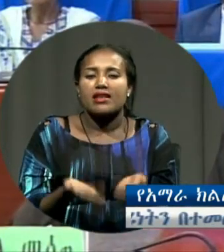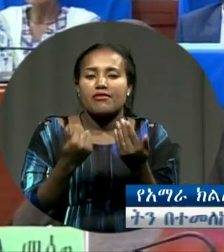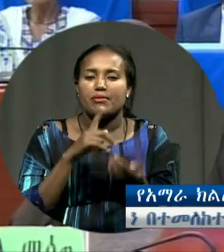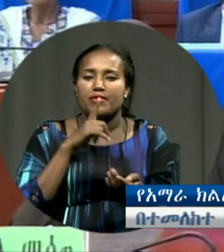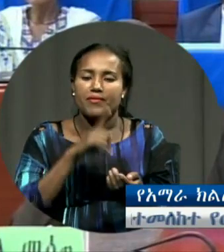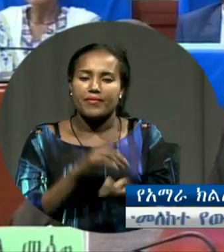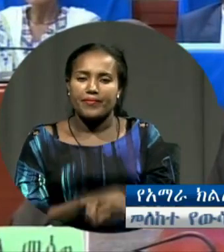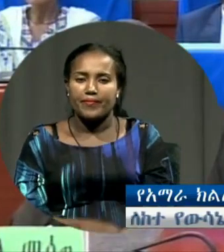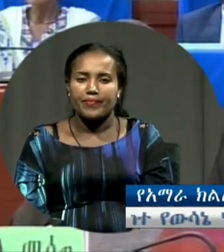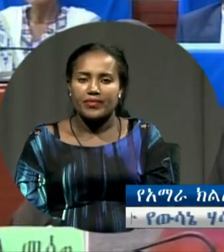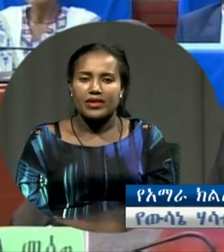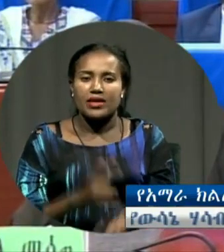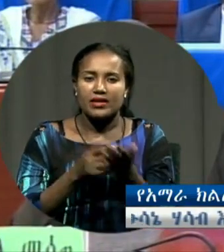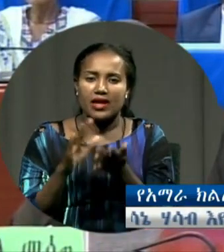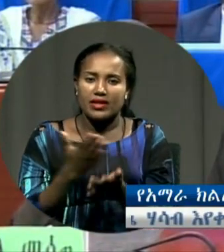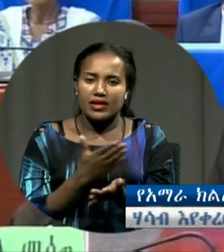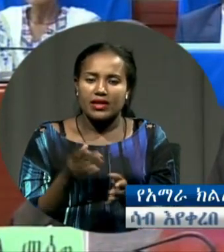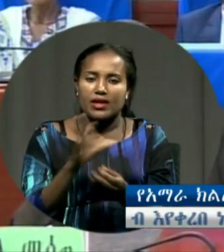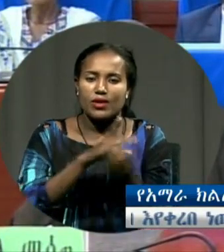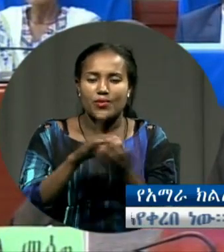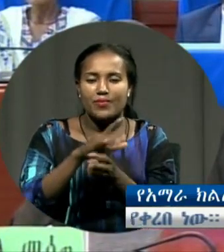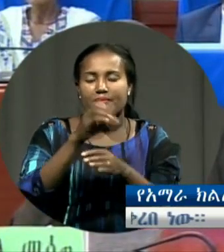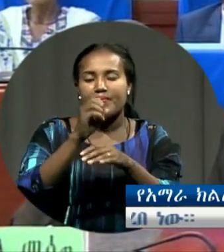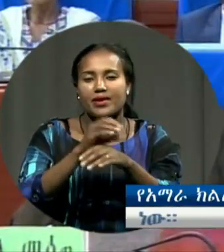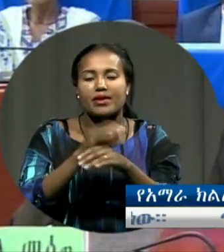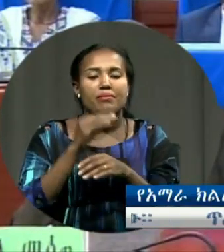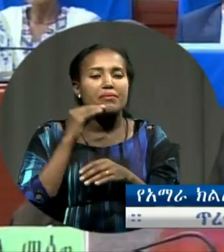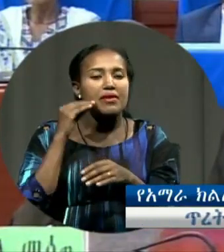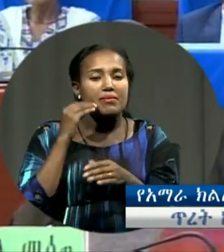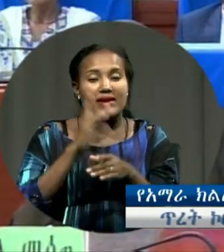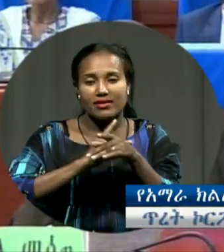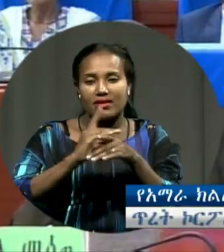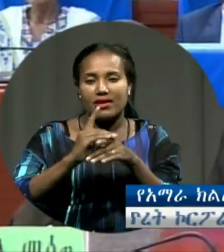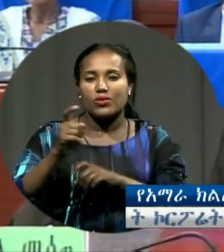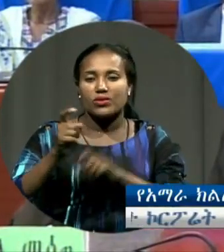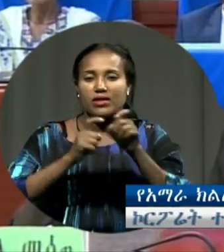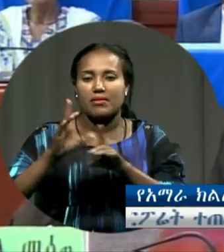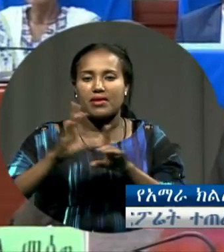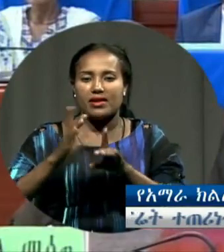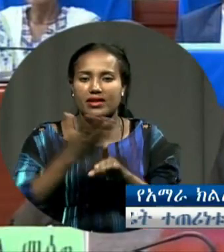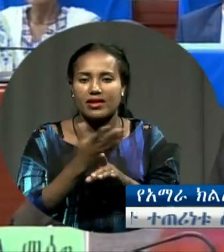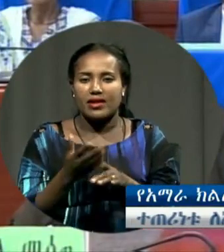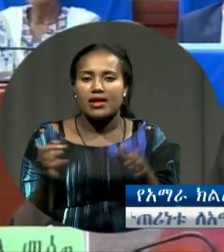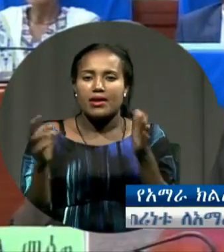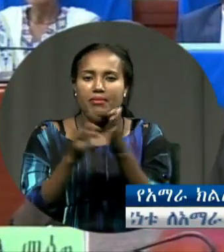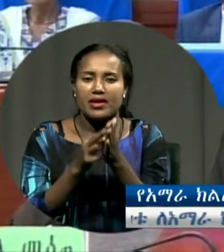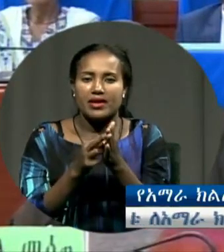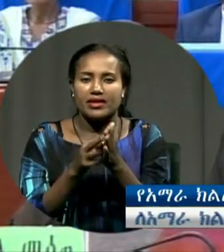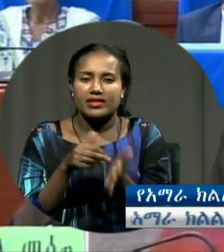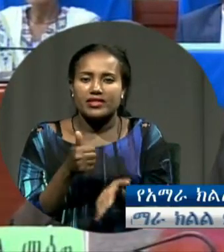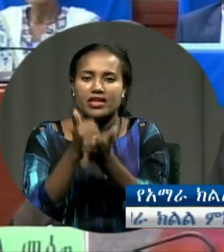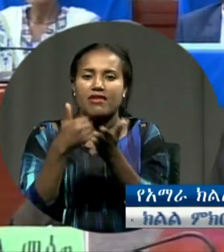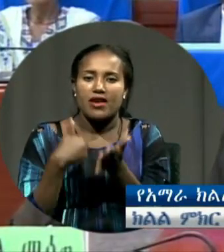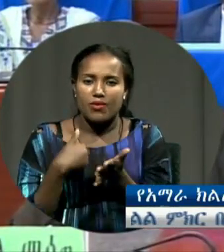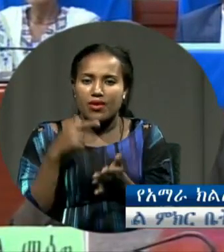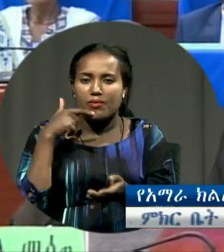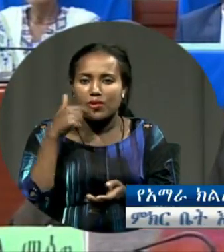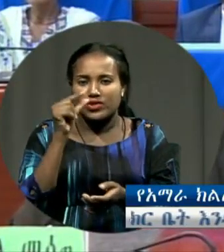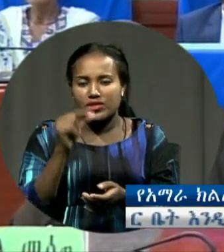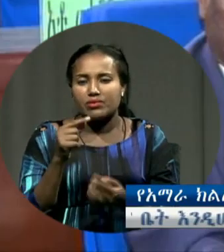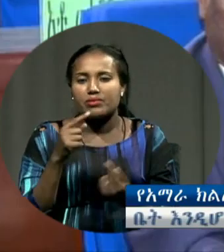ነው። እንዲህ አይነቱ ነገር የክልሉ ምክር ቤት በቀጥታ እንዲቆጣጠር የማድረግ ነገር በህግ ድጋፍ አለው ወይ የሚለው